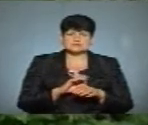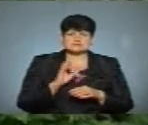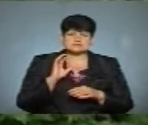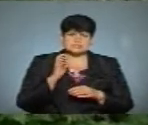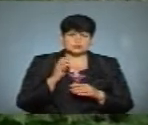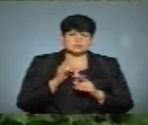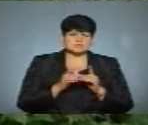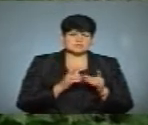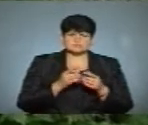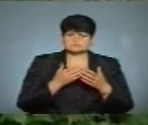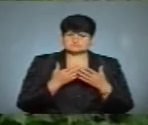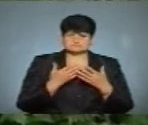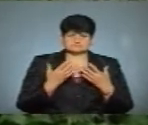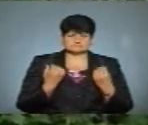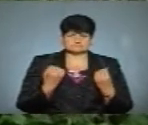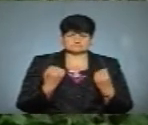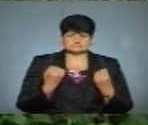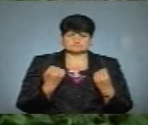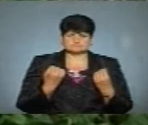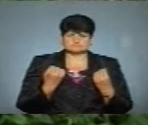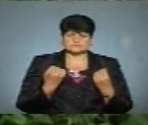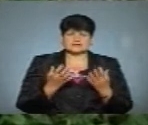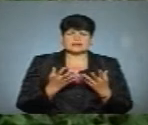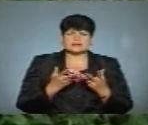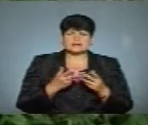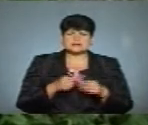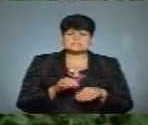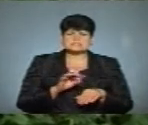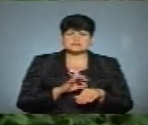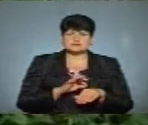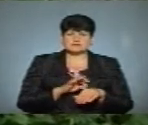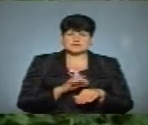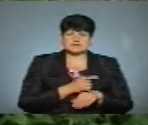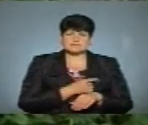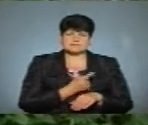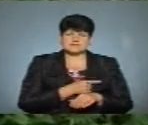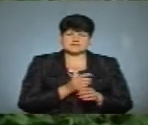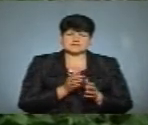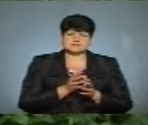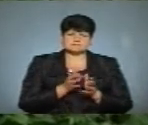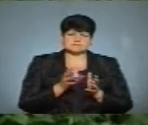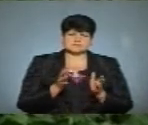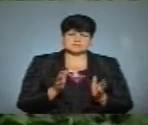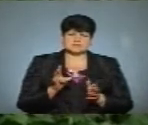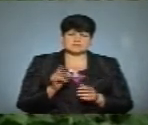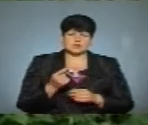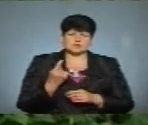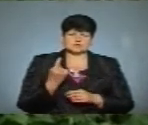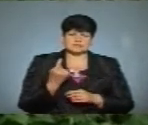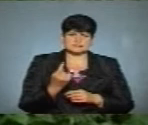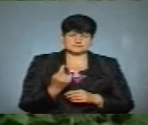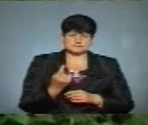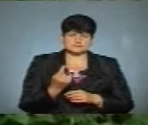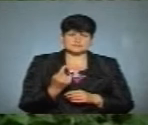змін не зазнала. Кількість захворілих медиків збільшилася на 1